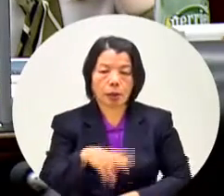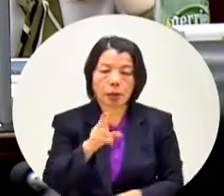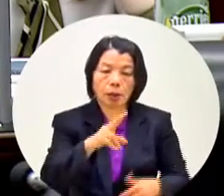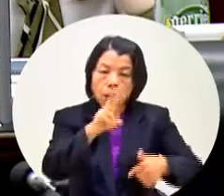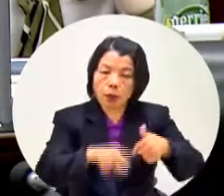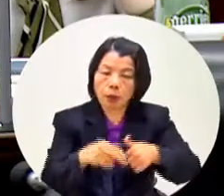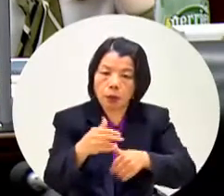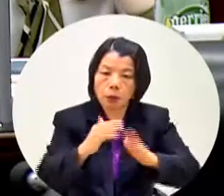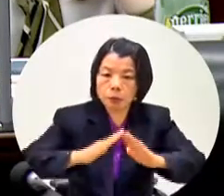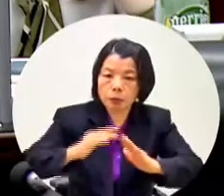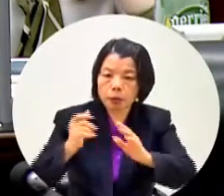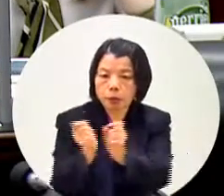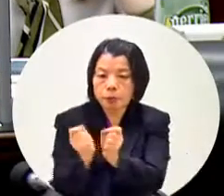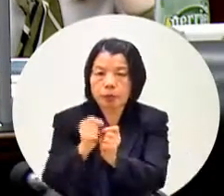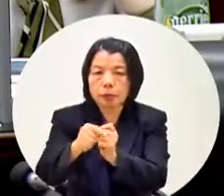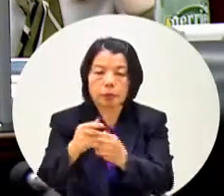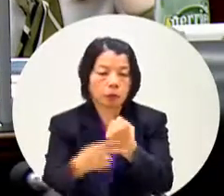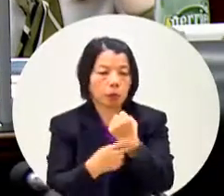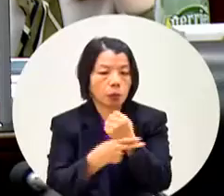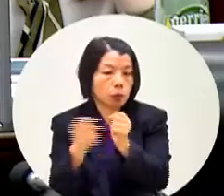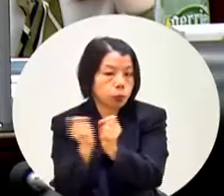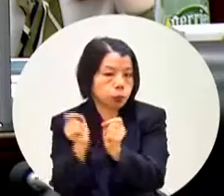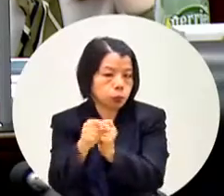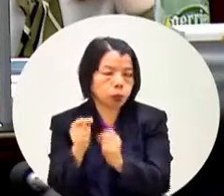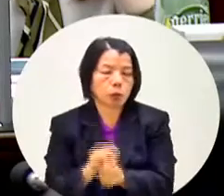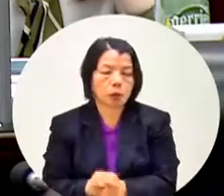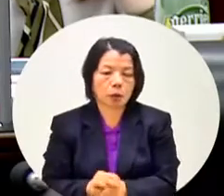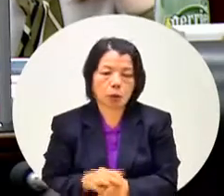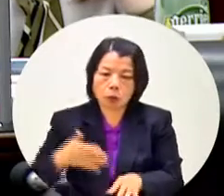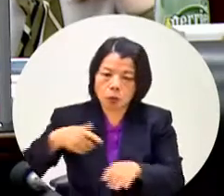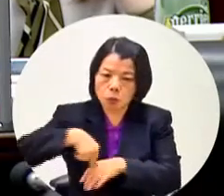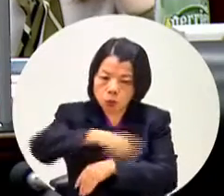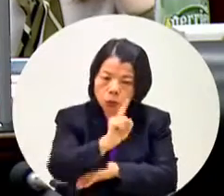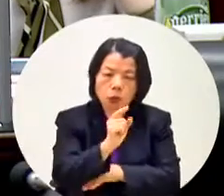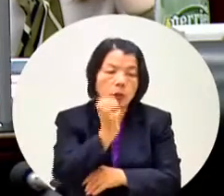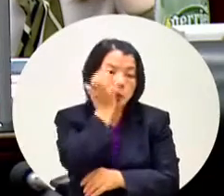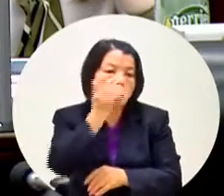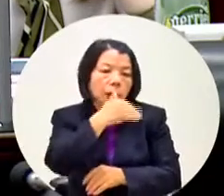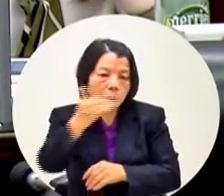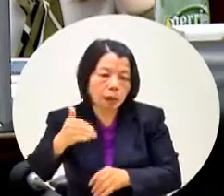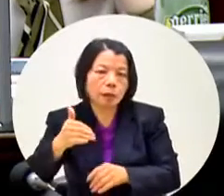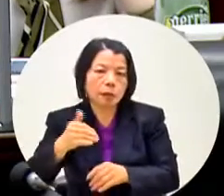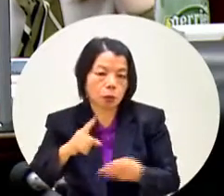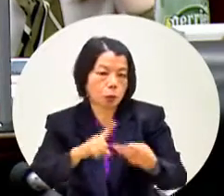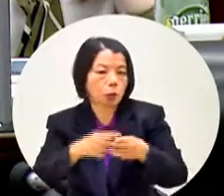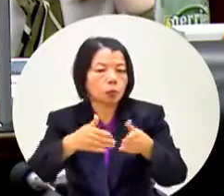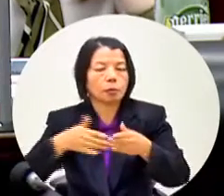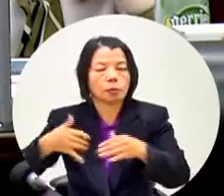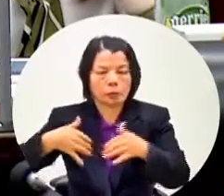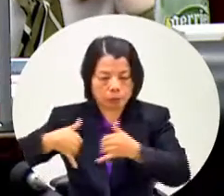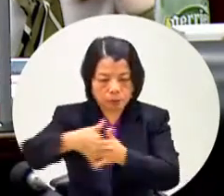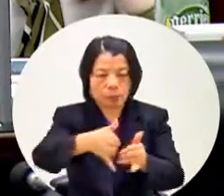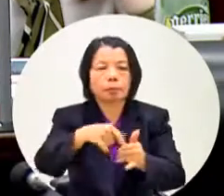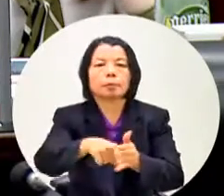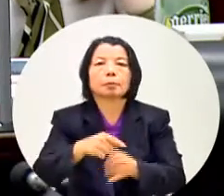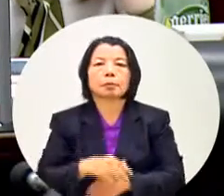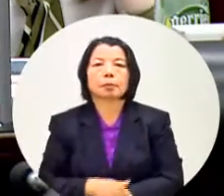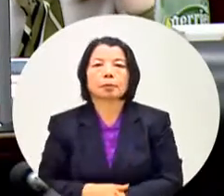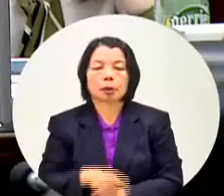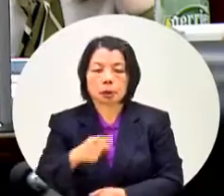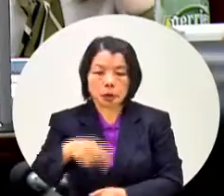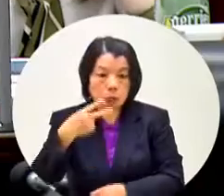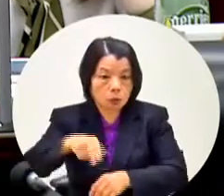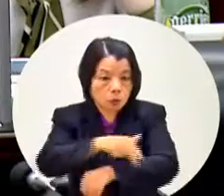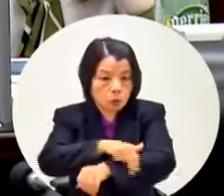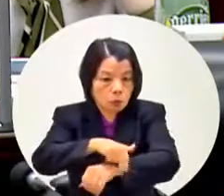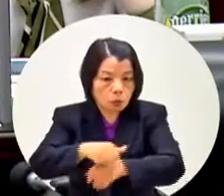油盐，那我们的新兴市场是不是可以提早完工启用？那第二个问题是那个客难街的部分，好，那个我们